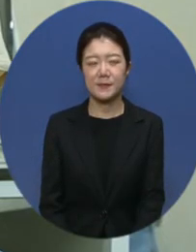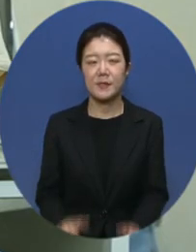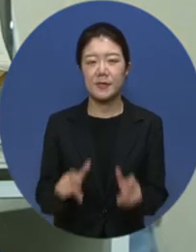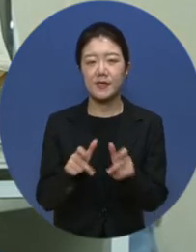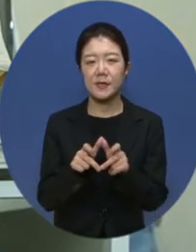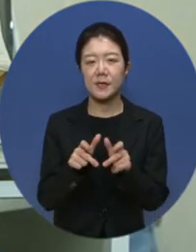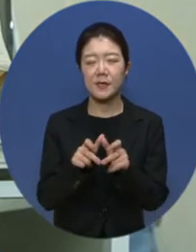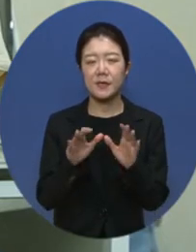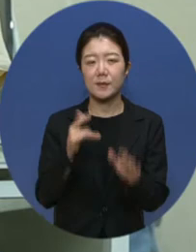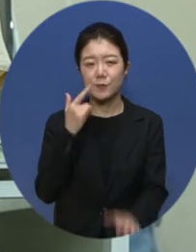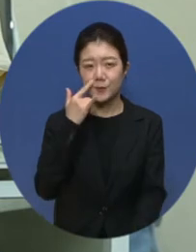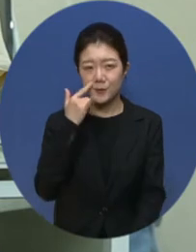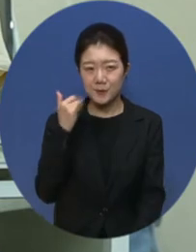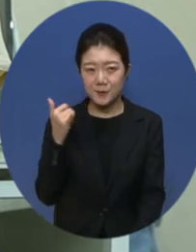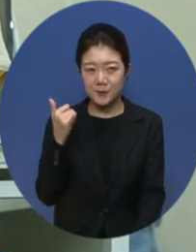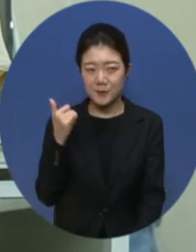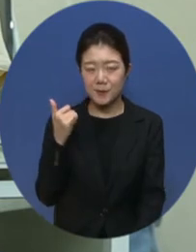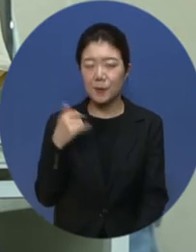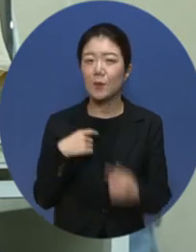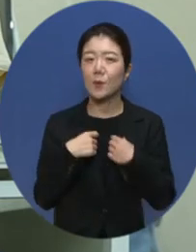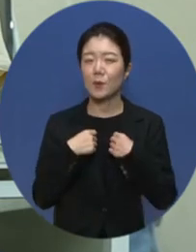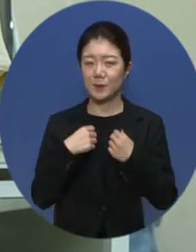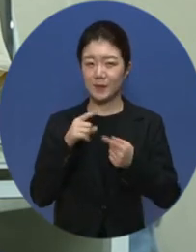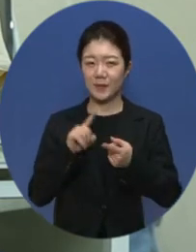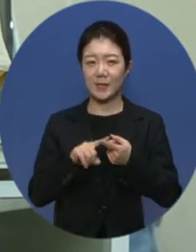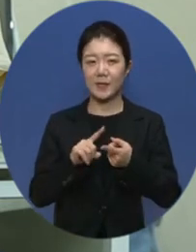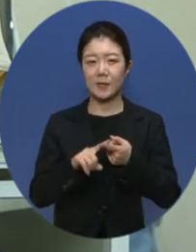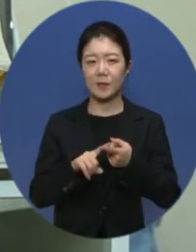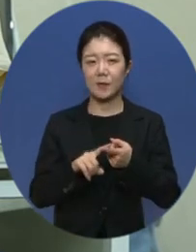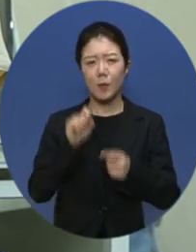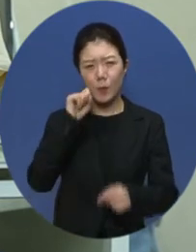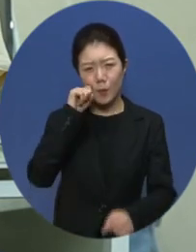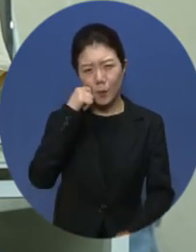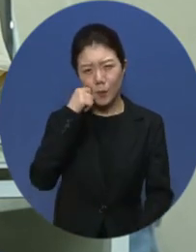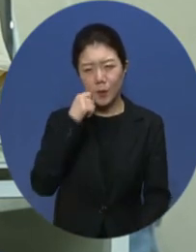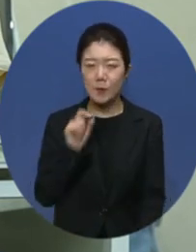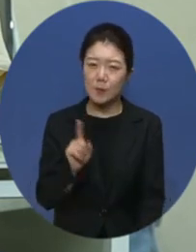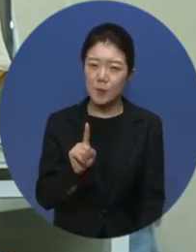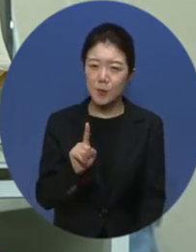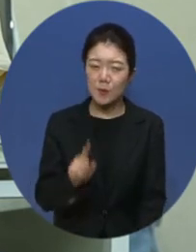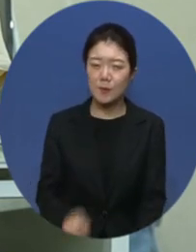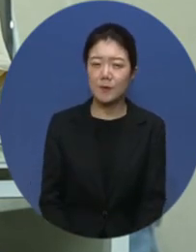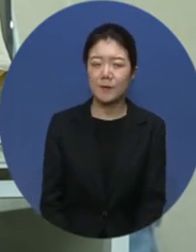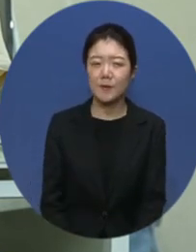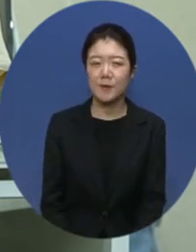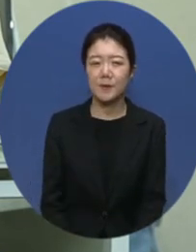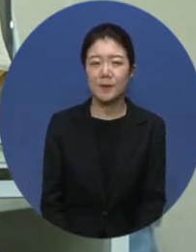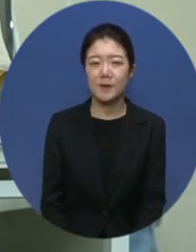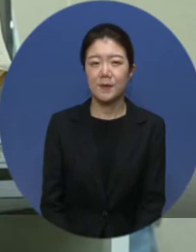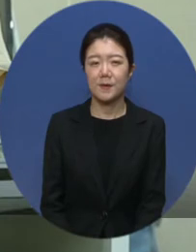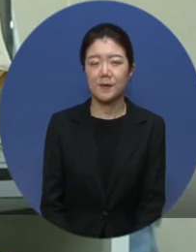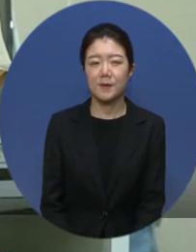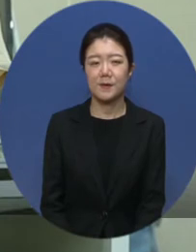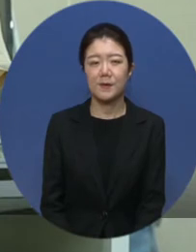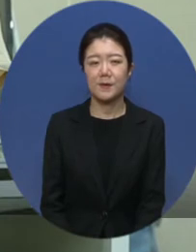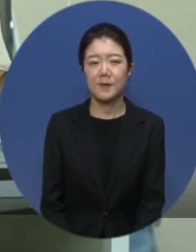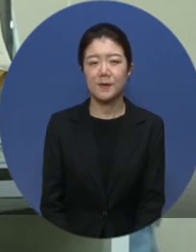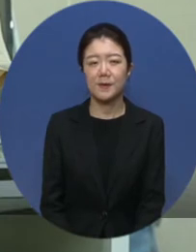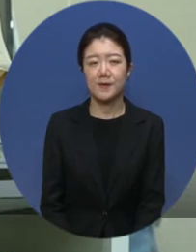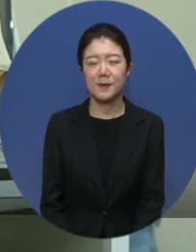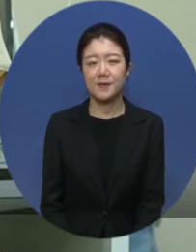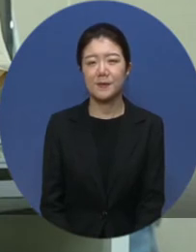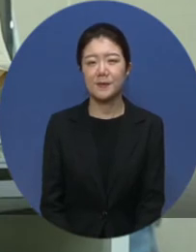장애 아동을 둔 부모님들은 네. 옷에 대한 어떤 어려움을 좀 겪고 계신지? 그러니까